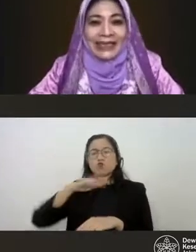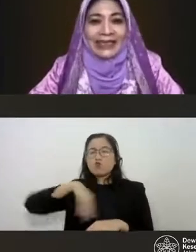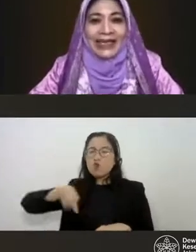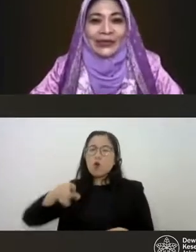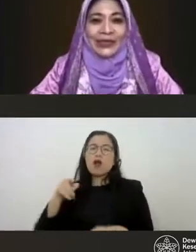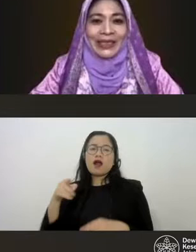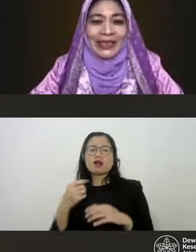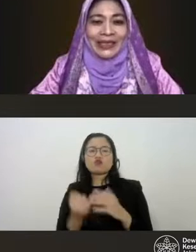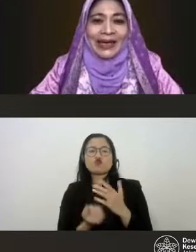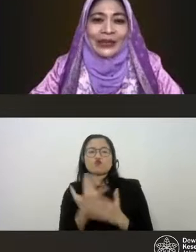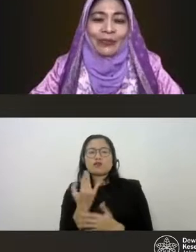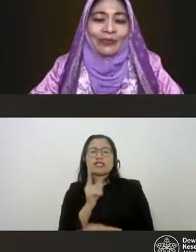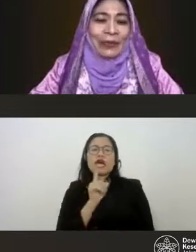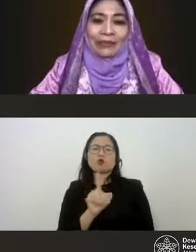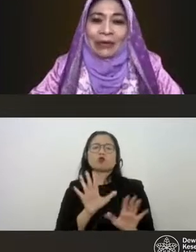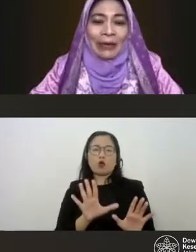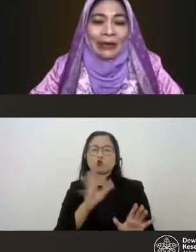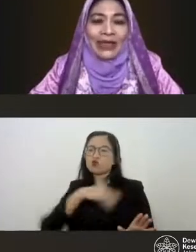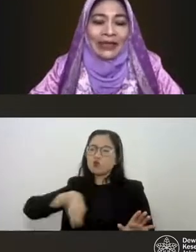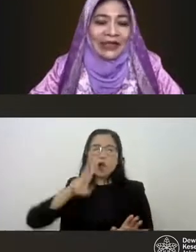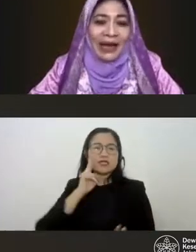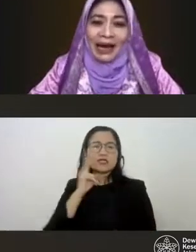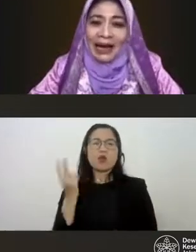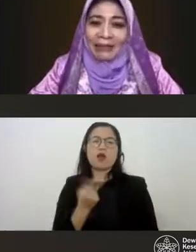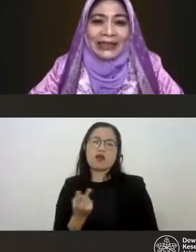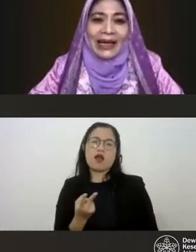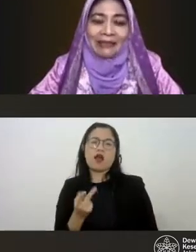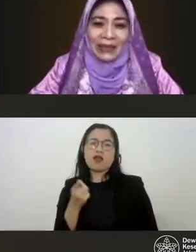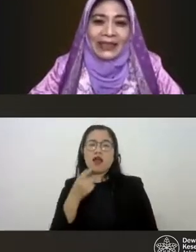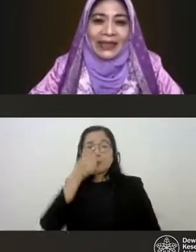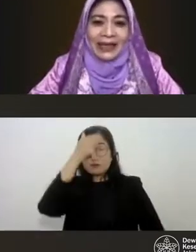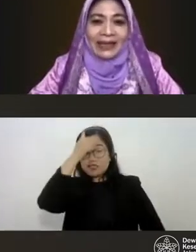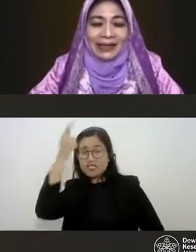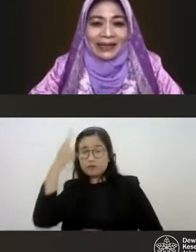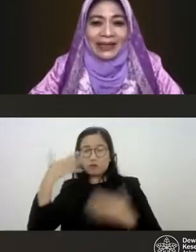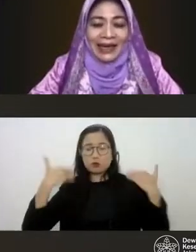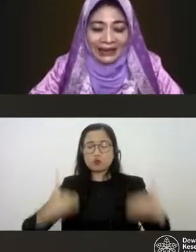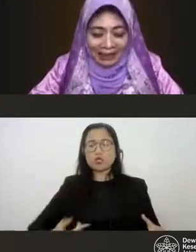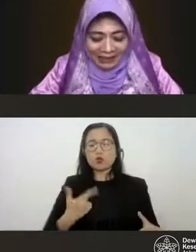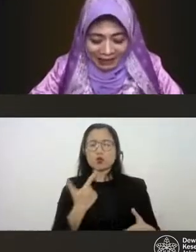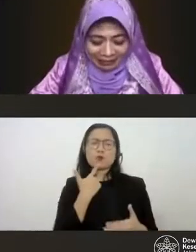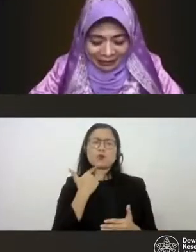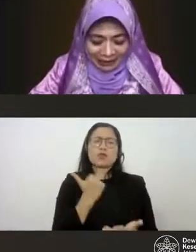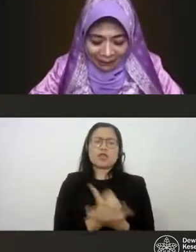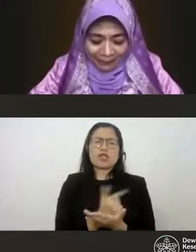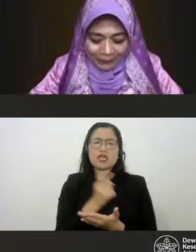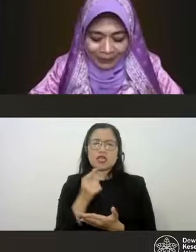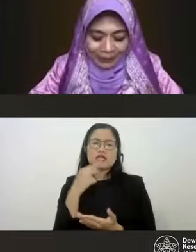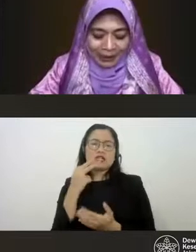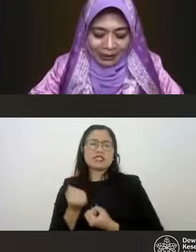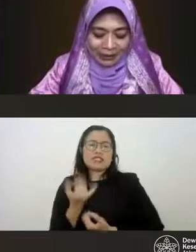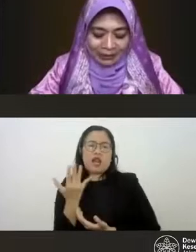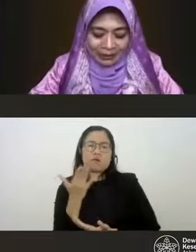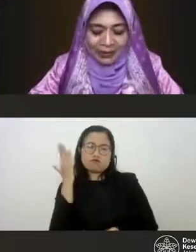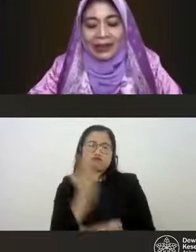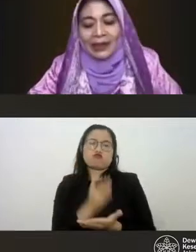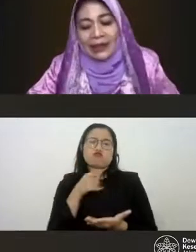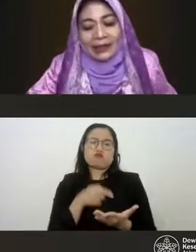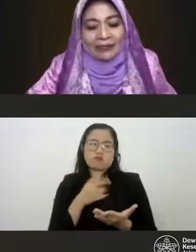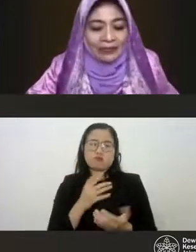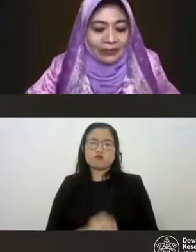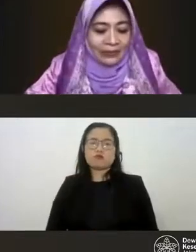sumber kita satu. Karena itu prinsip kemanusiaan ini amat sangat penting ya ditegaskan di dalam Islam.